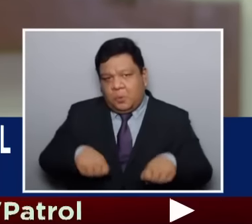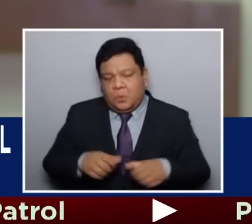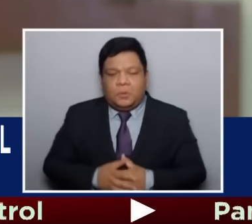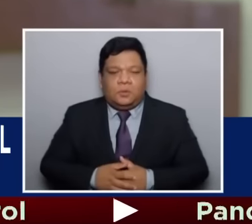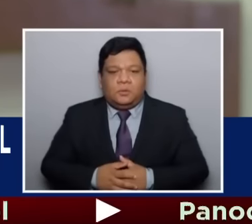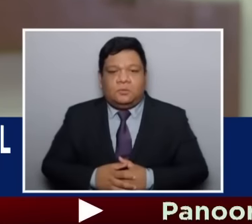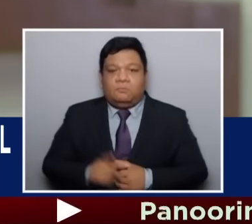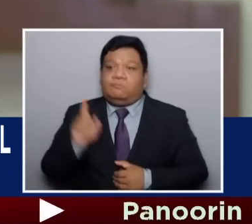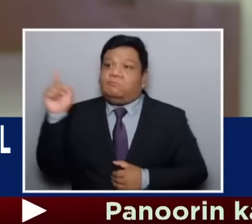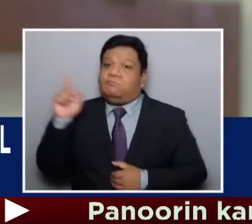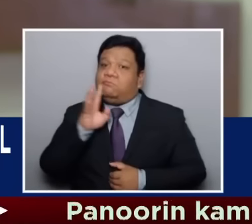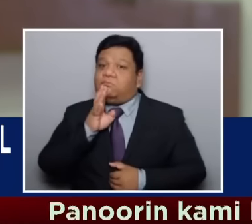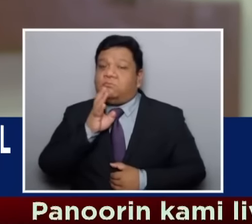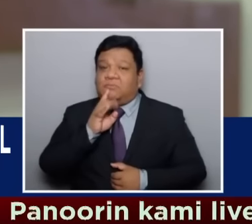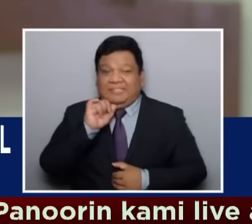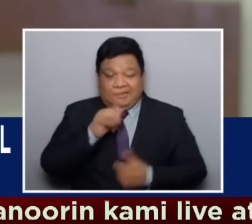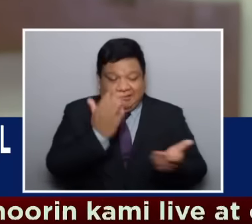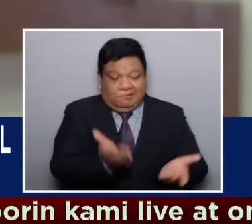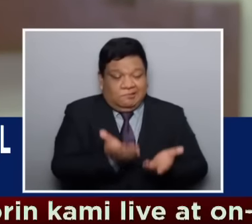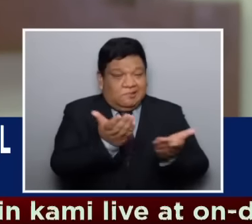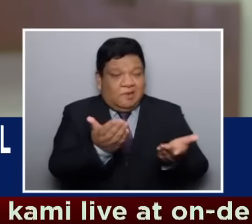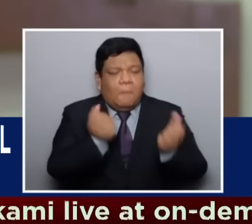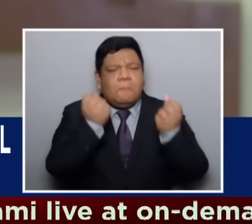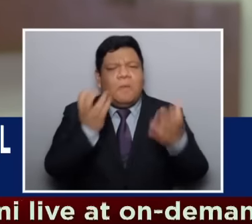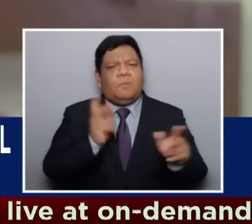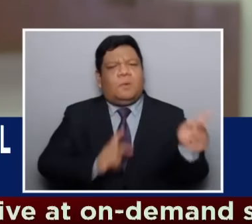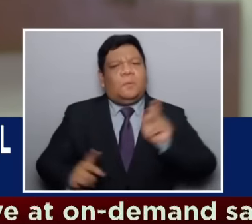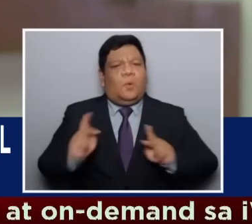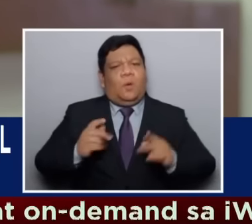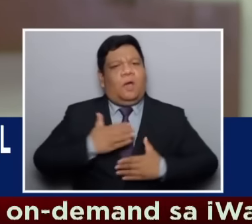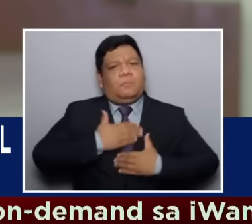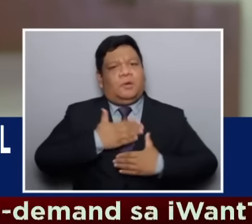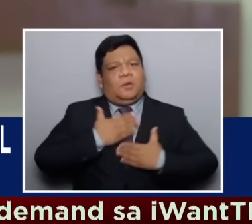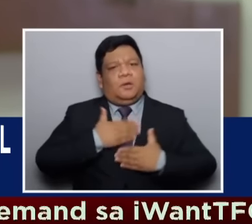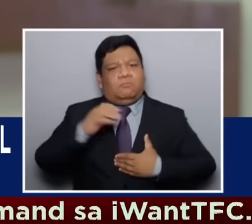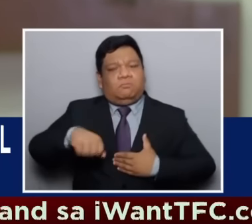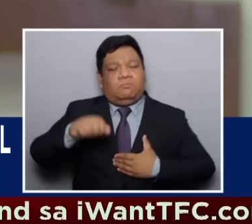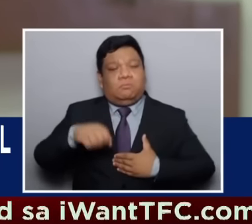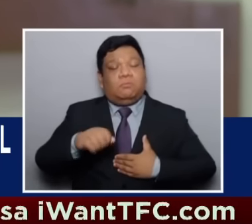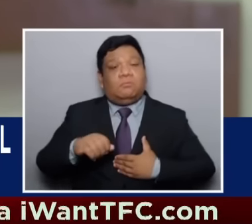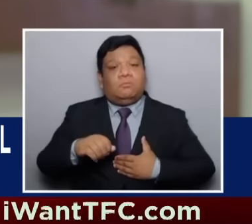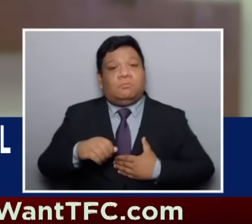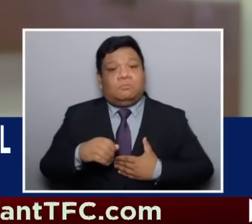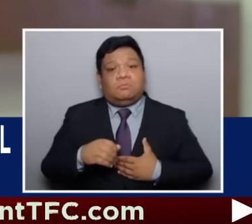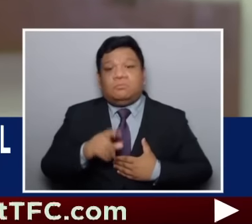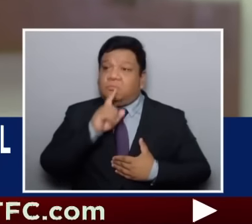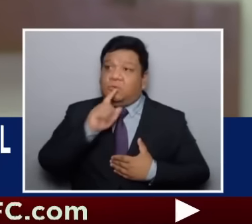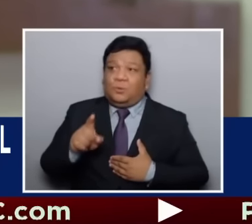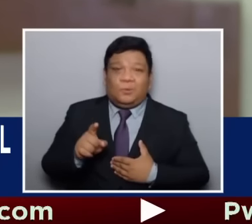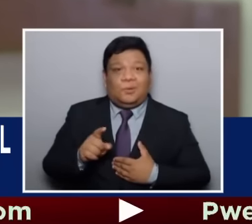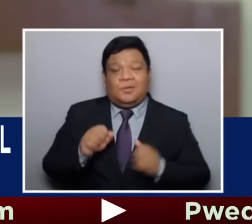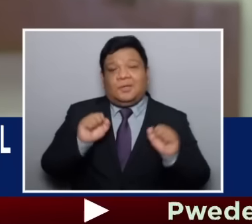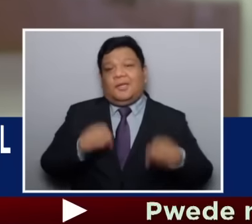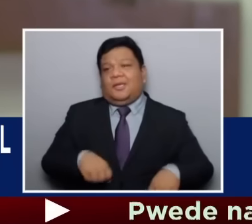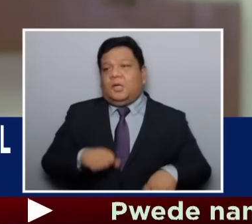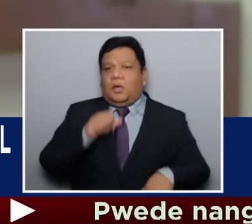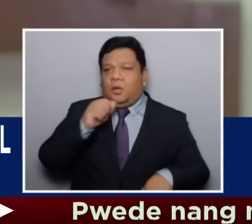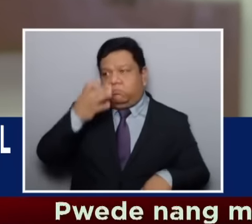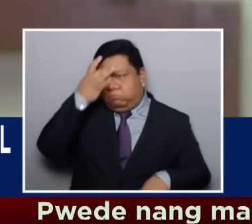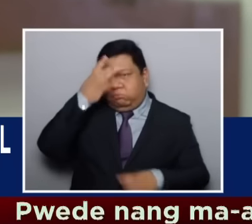pinapanukala na ito, maraming natutuwa dyan sa punto na makakaiwas na sila dun sa mga